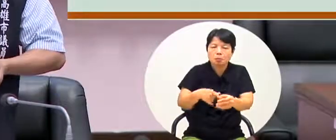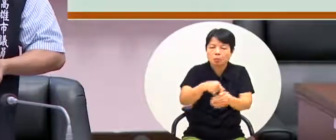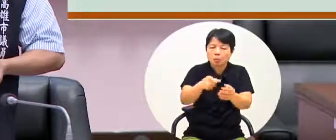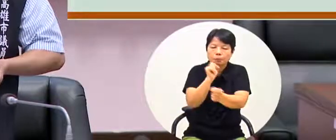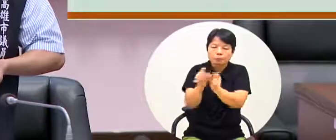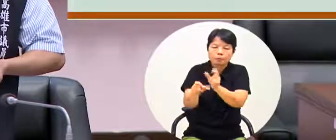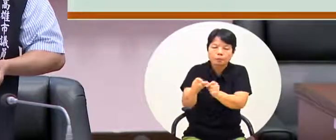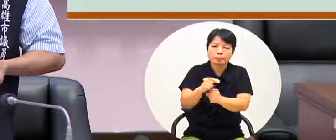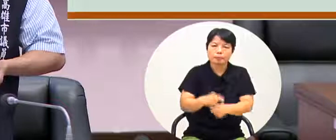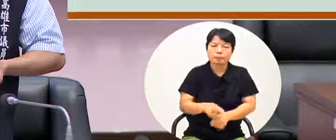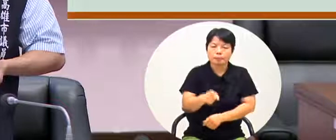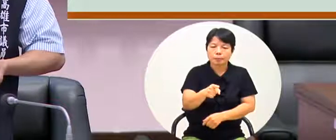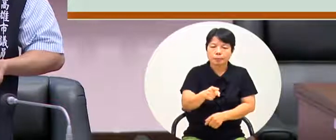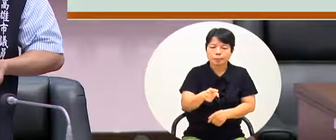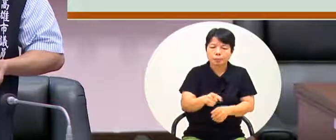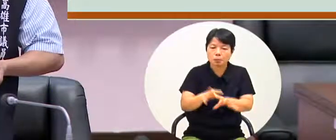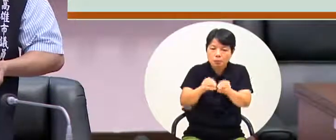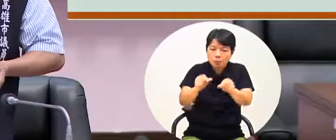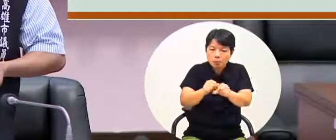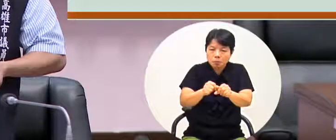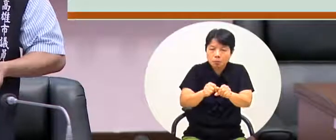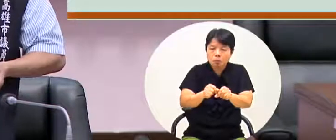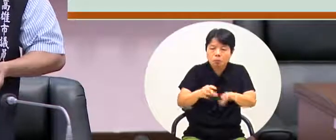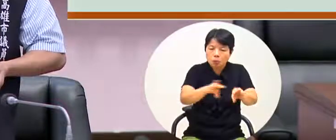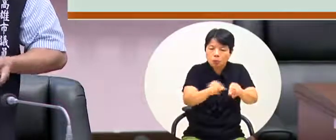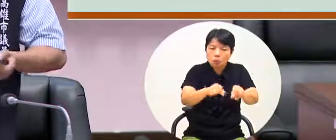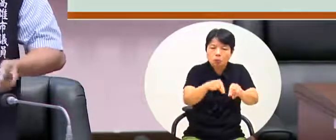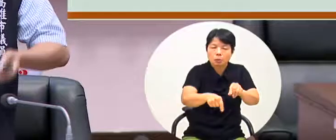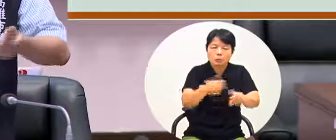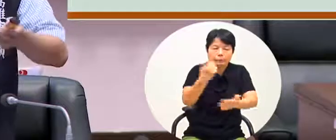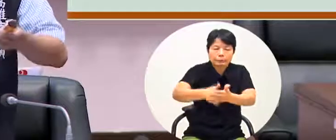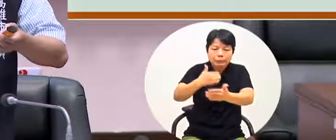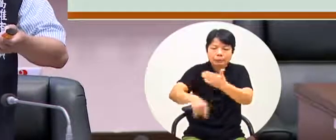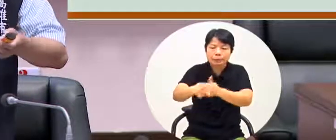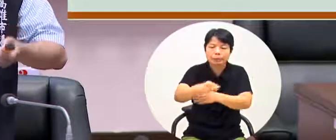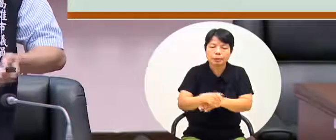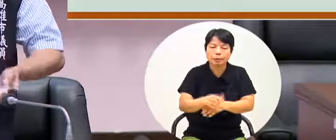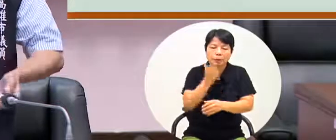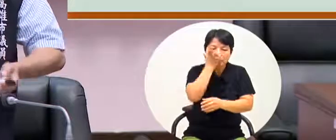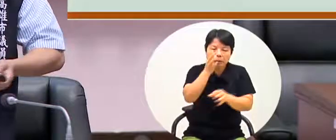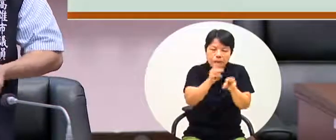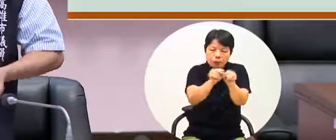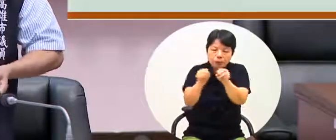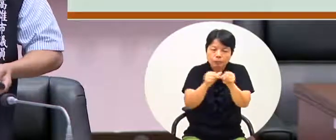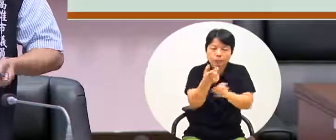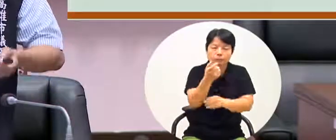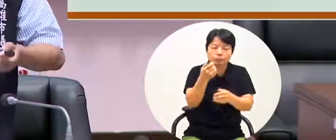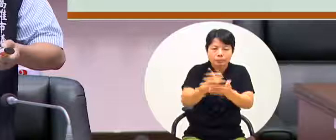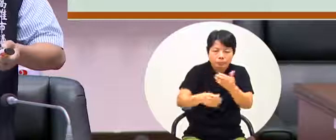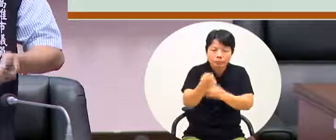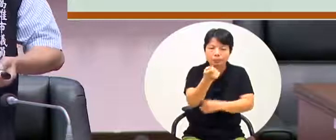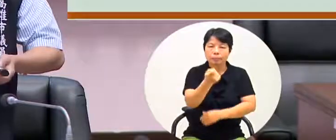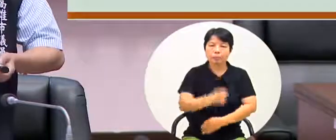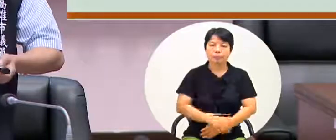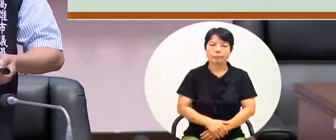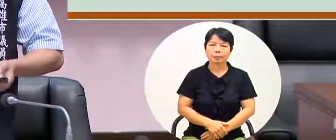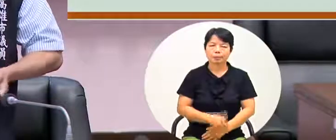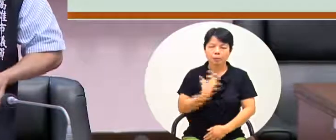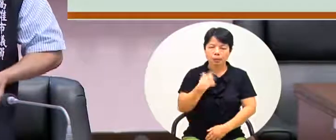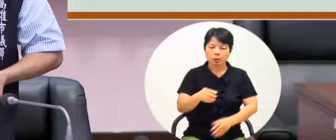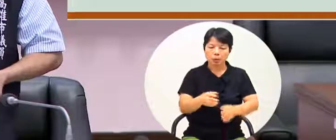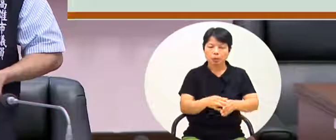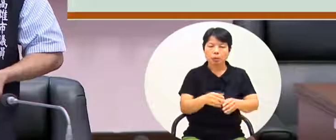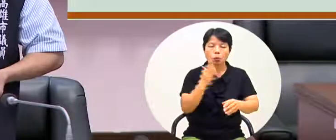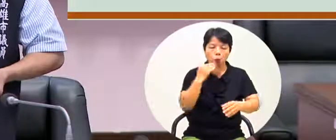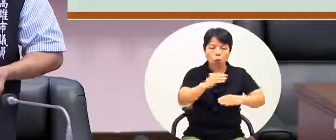土味，就剩一寡土，剩一寡足迹的这个沙呢吼。你伫个设计伫个，你个个施作伫